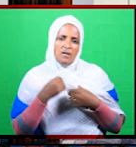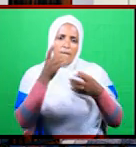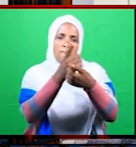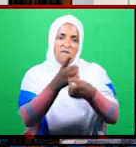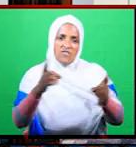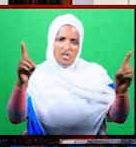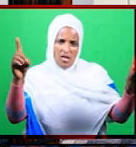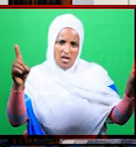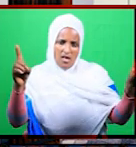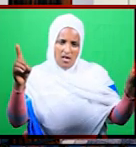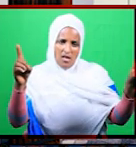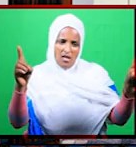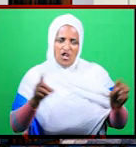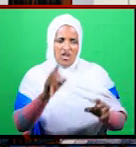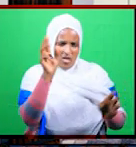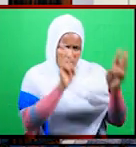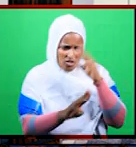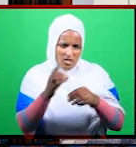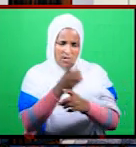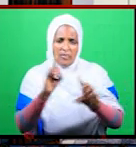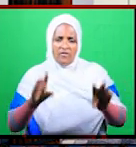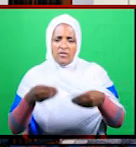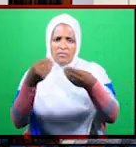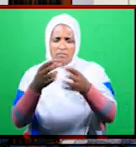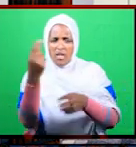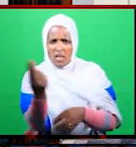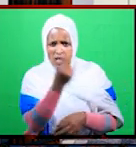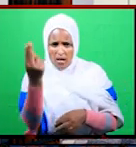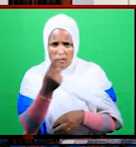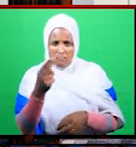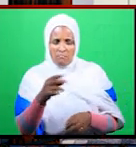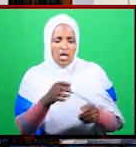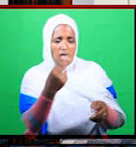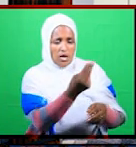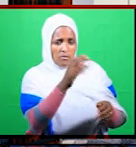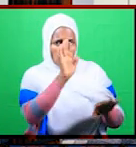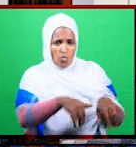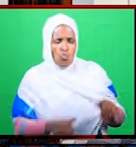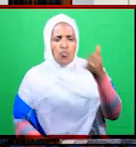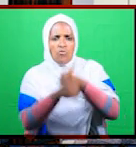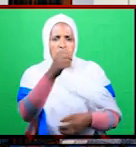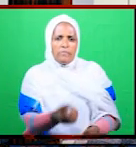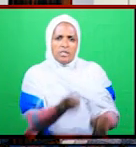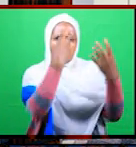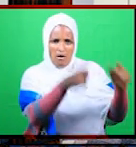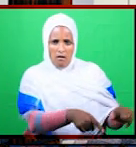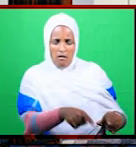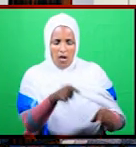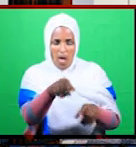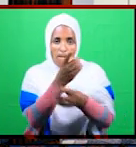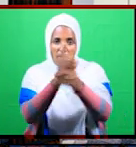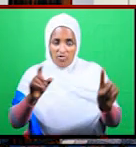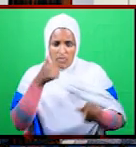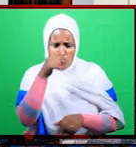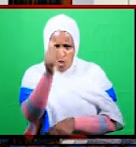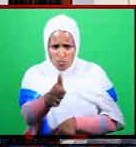ያለበትን መፍትሄ ለችግር መፍቻ መጠቀም ከጥቅሙ ይልቅ ጉዳቱ ያመዝናል። ያ